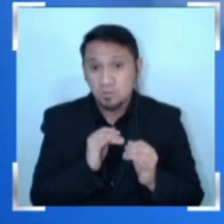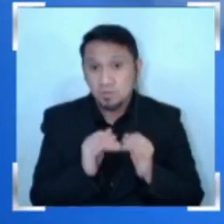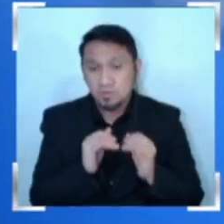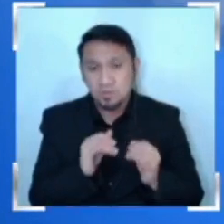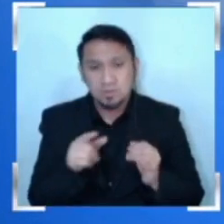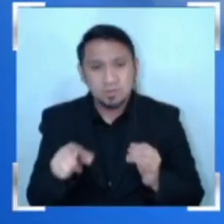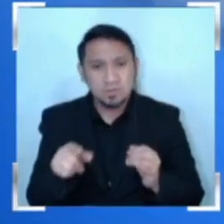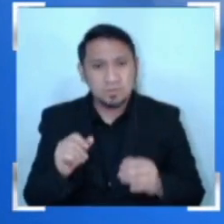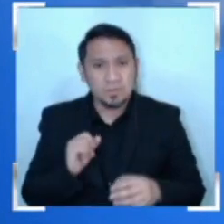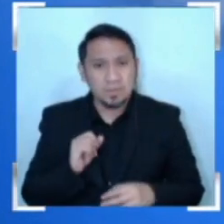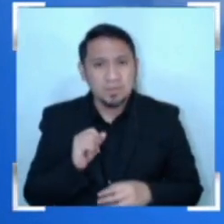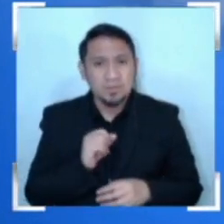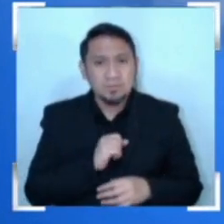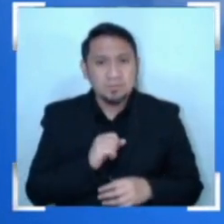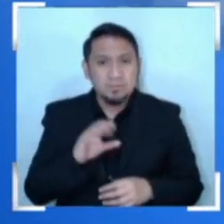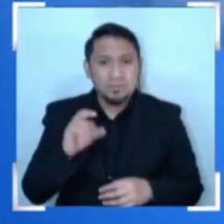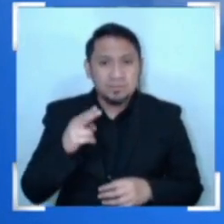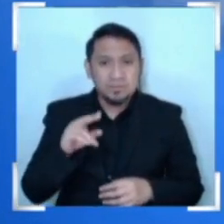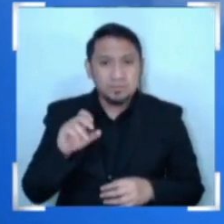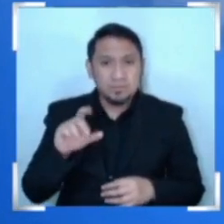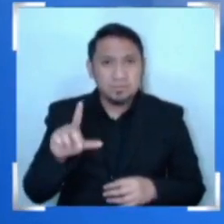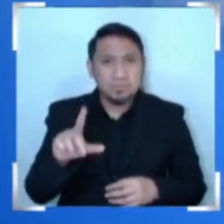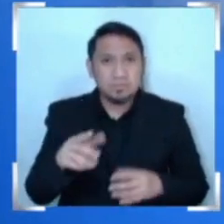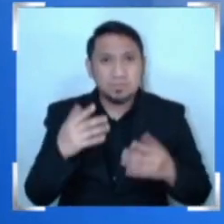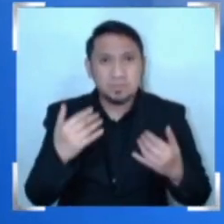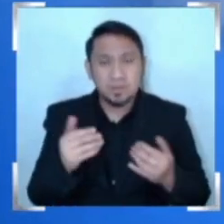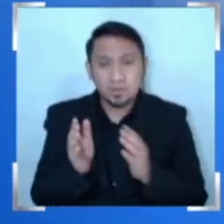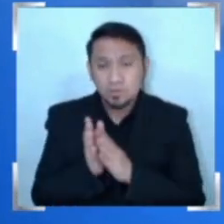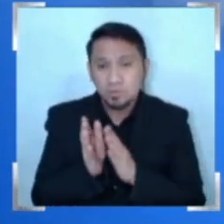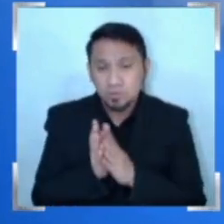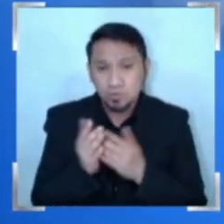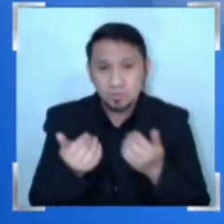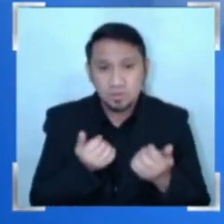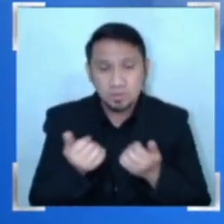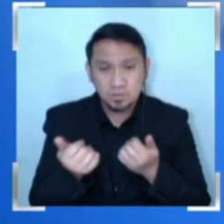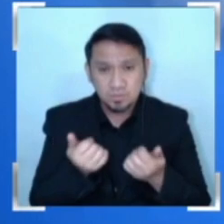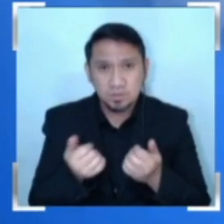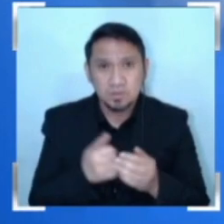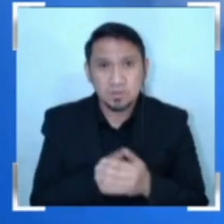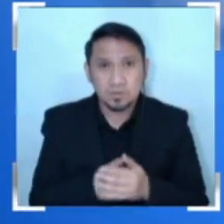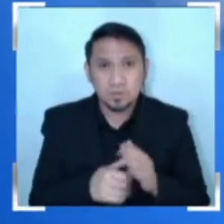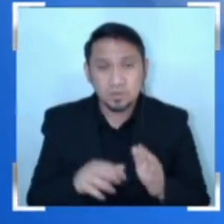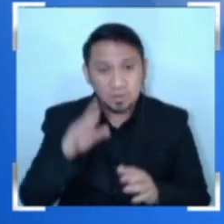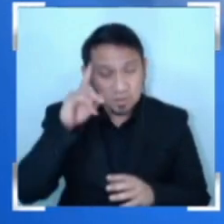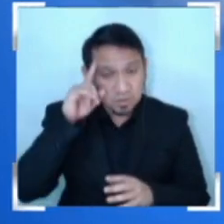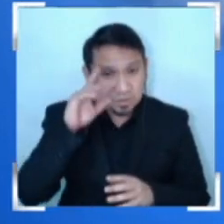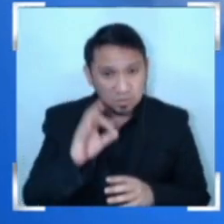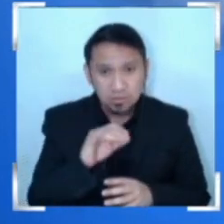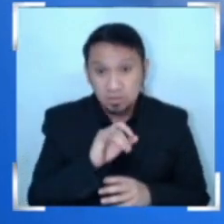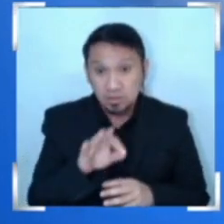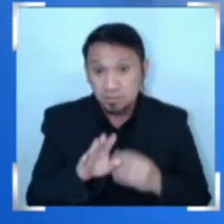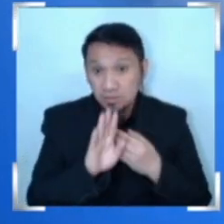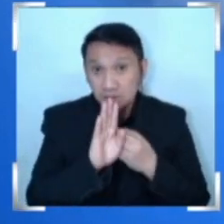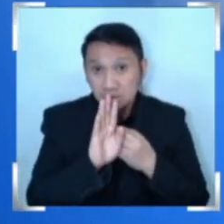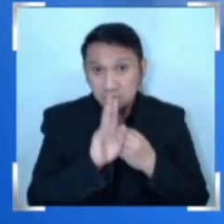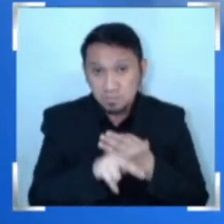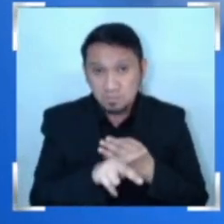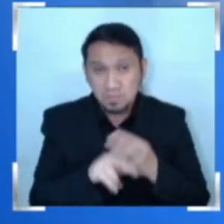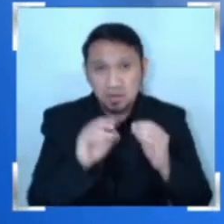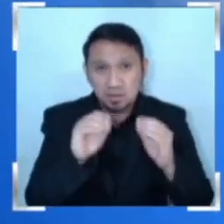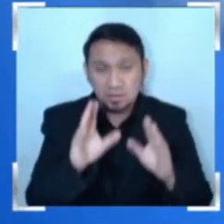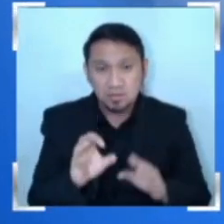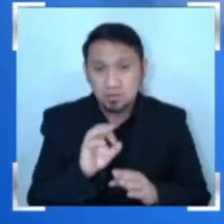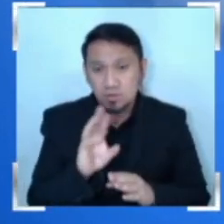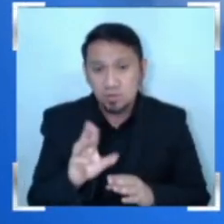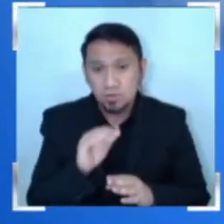Candidate Attorney Shel Jocno na dapat daw sa mga school administrators si pinauubaya ang desisyon kung dapat nang pabalikin ang guro kung hindi